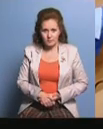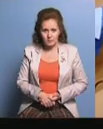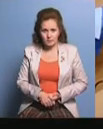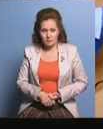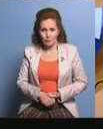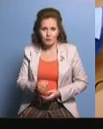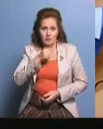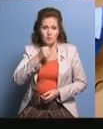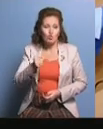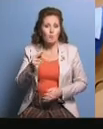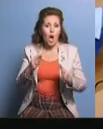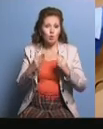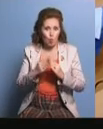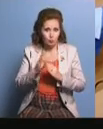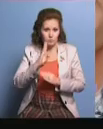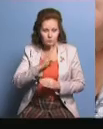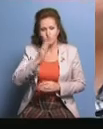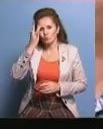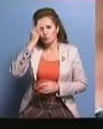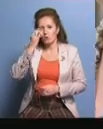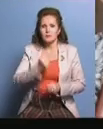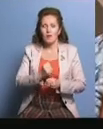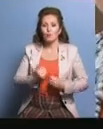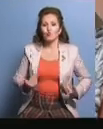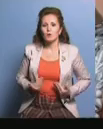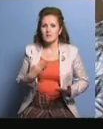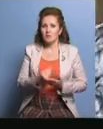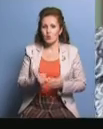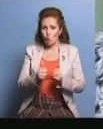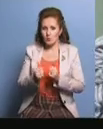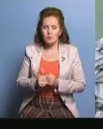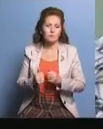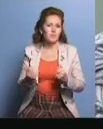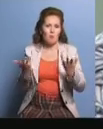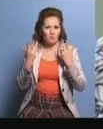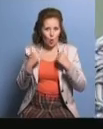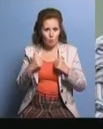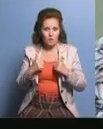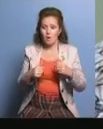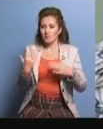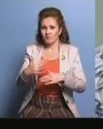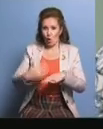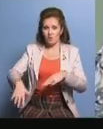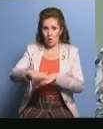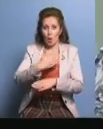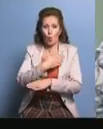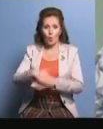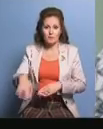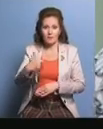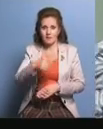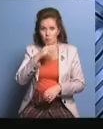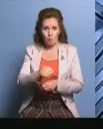Старшая по дому Александра Овчинникова мечтает сделать жизнь своих соседей комфортнее. Говорит, внешне в их дворе на улице 30 лет Победы все в